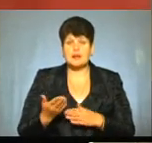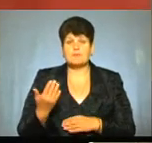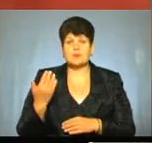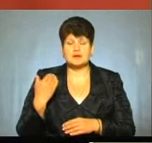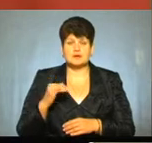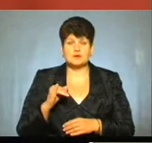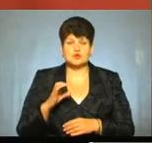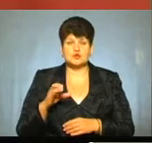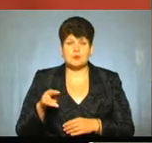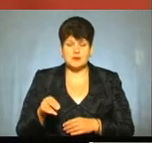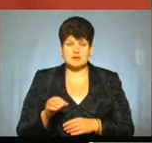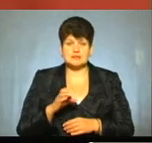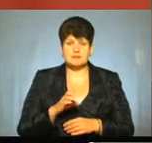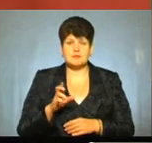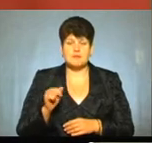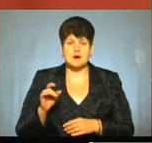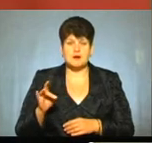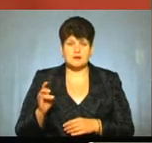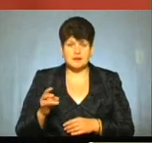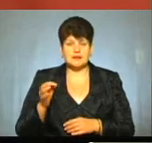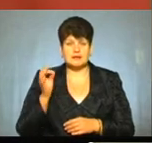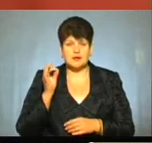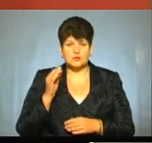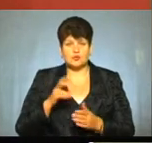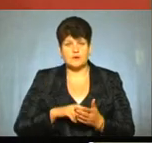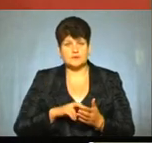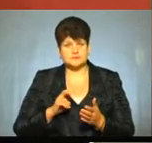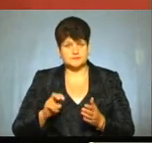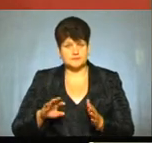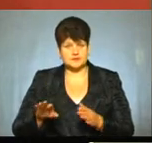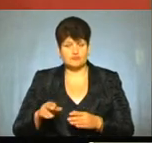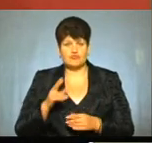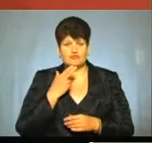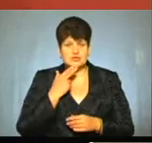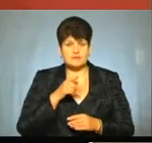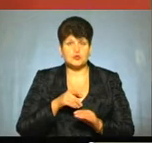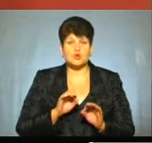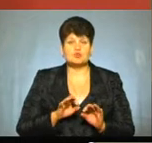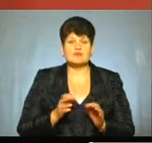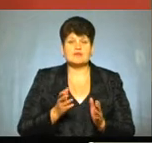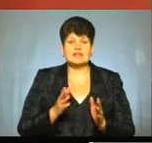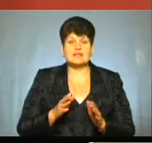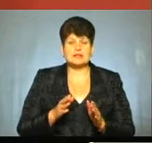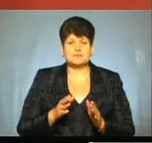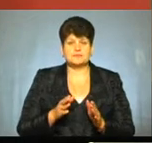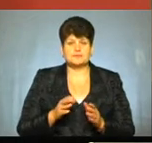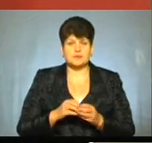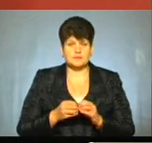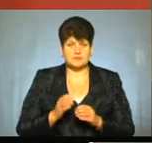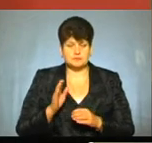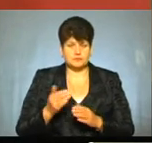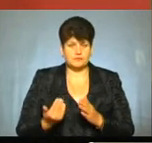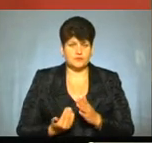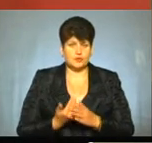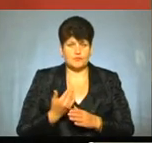із попередником Ігоря Сополя, Степаном Барною, який, нагадую, пішов відставку в червні, і він розповів, які виклики